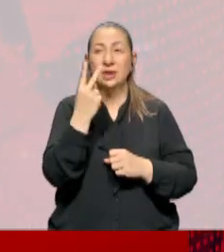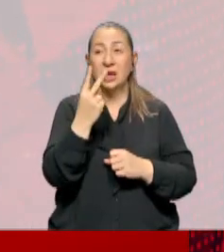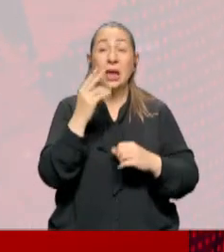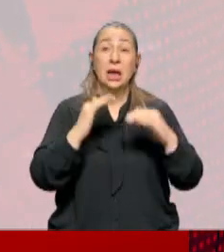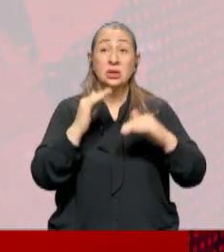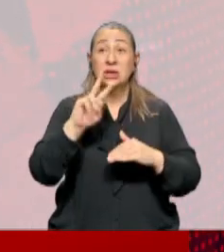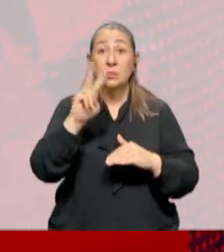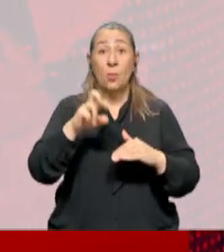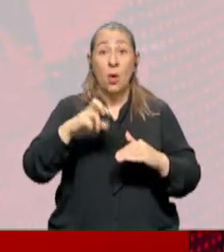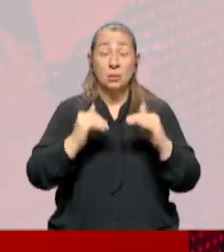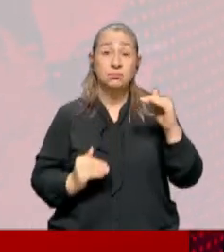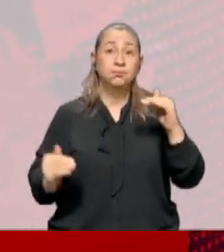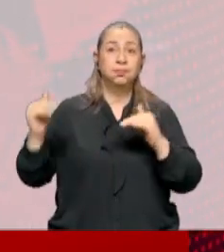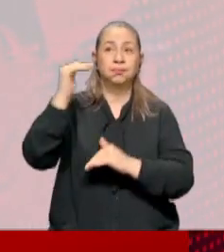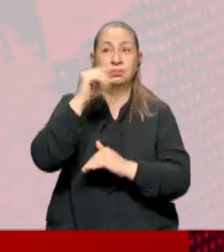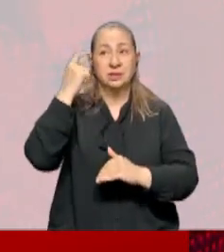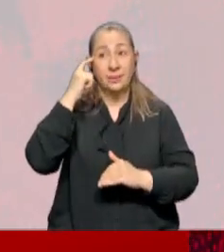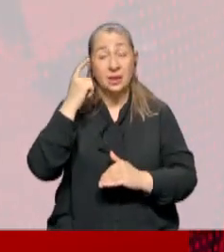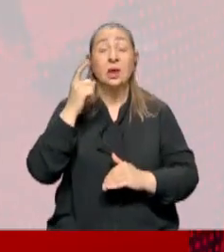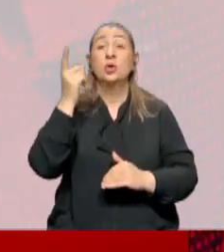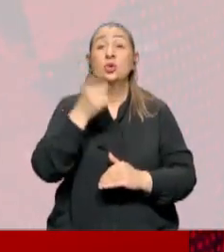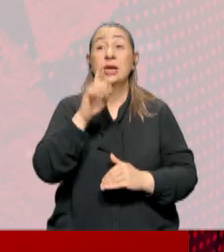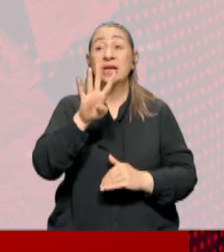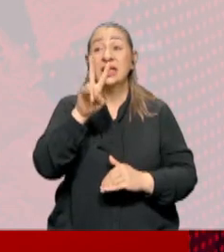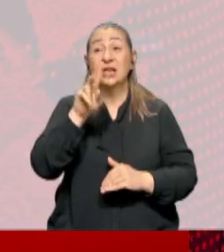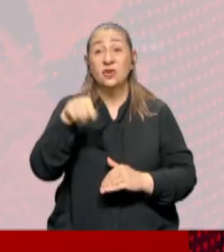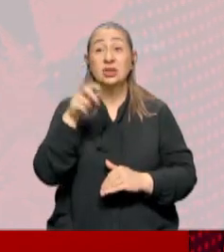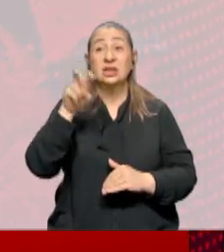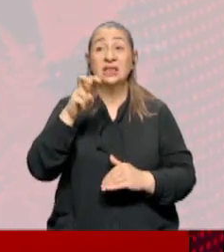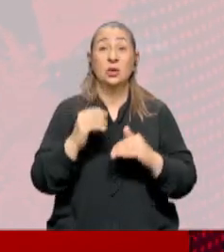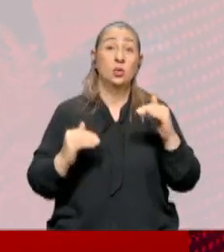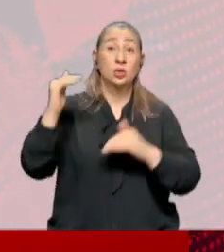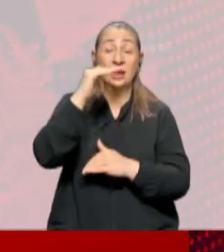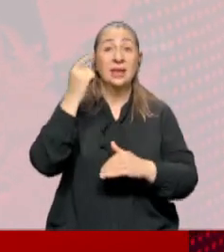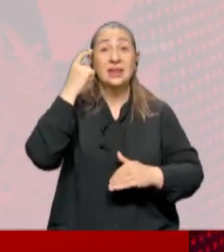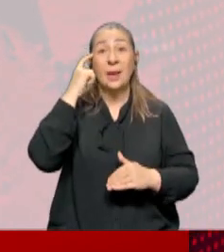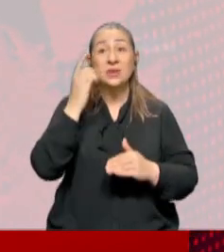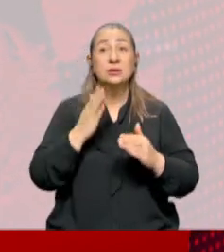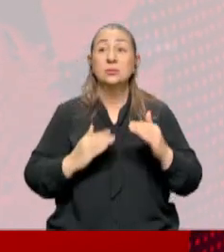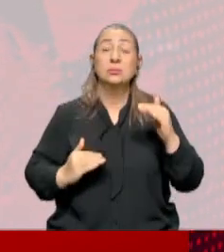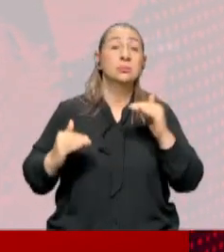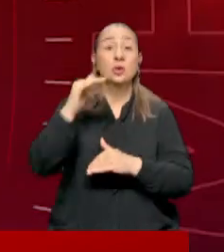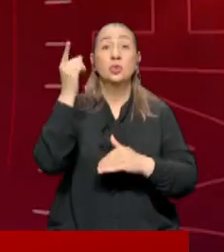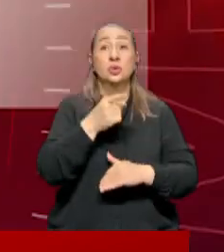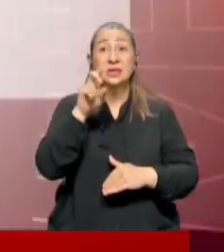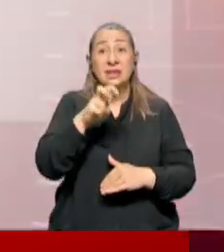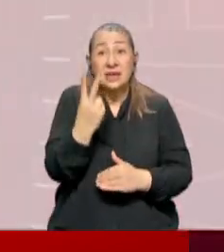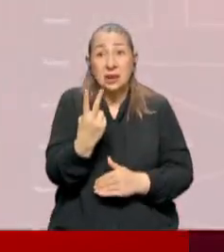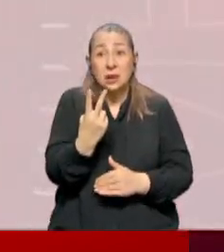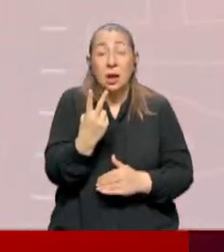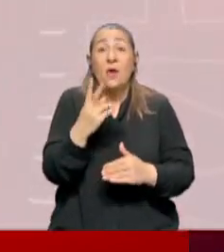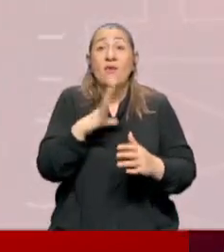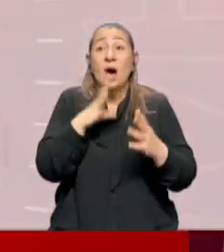yaklaşık yirmi puan artırıldı tahmin yüzde 42 virgül 8'e yükseldi tahminde ki sapma yüzde sekseni ki